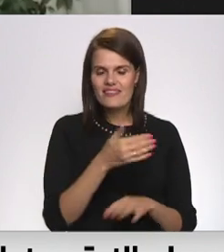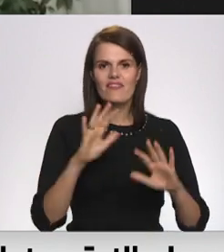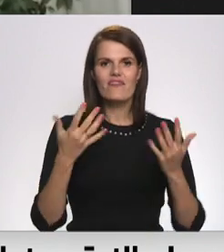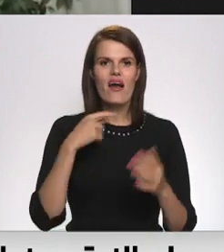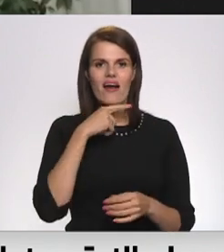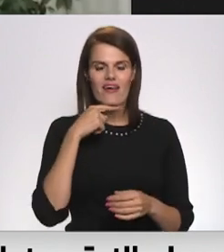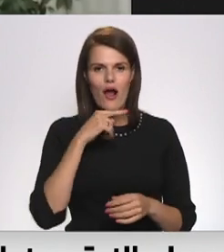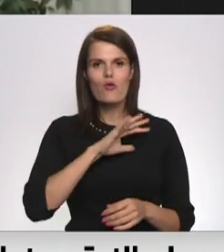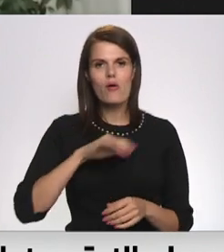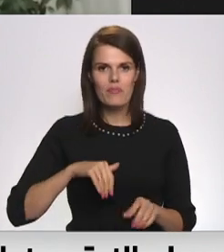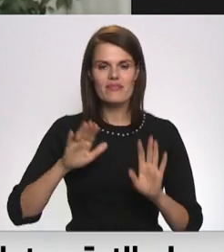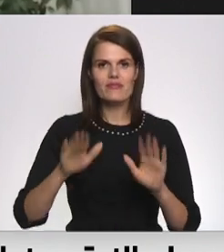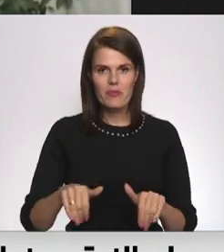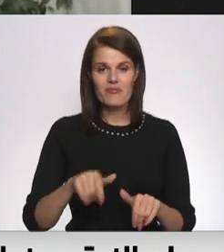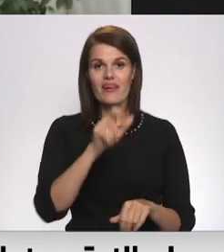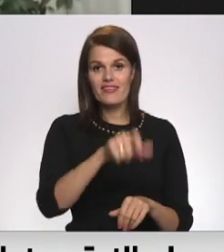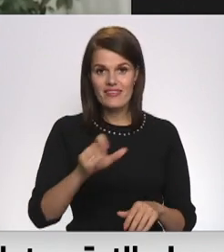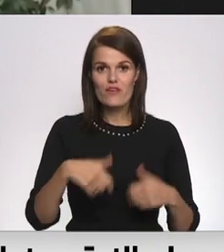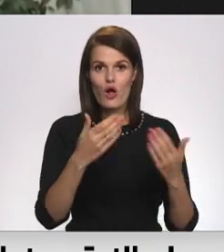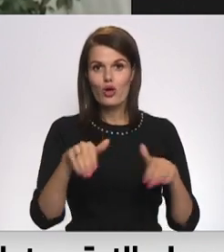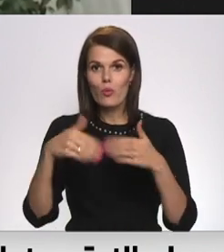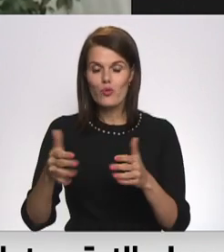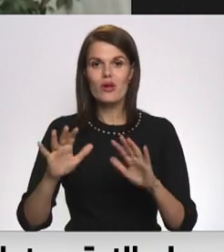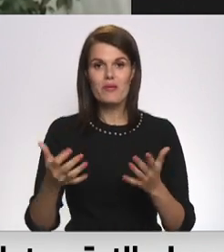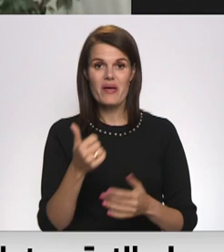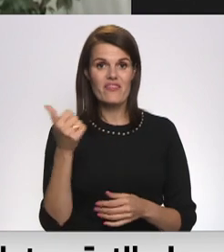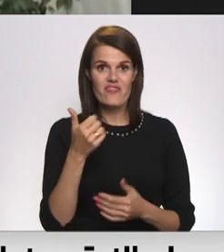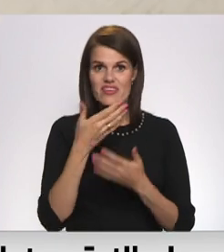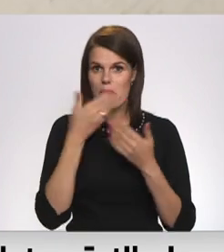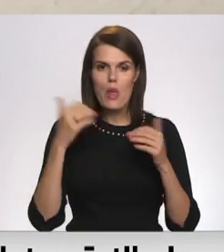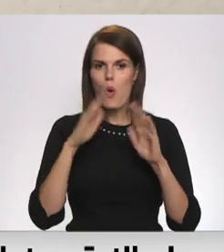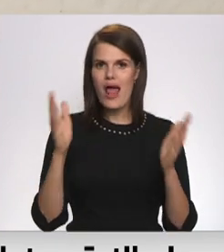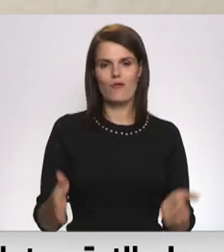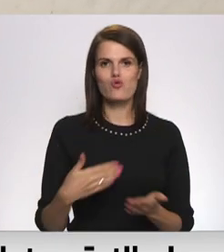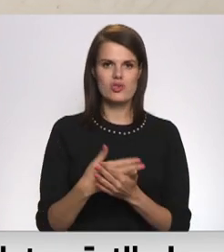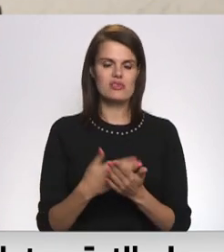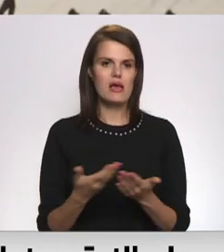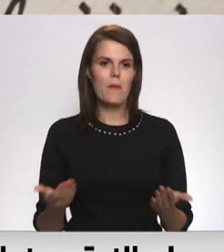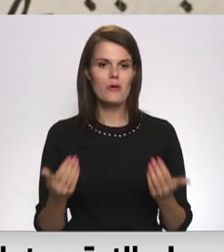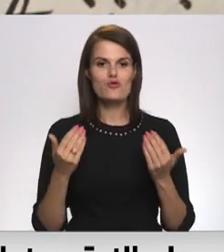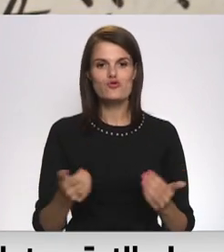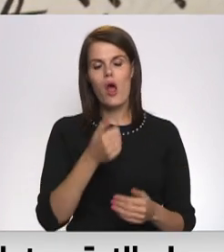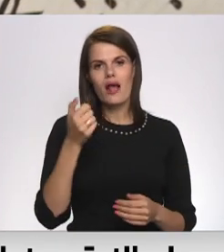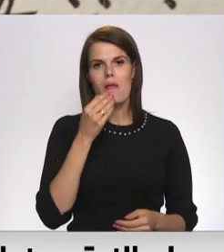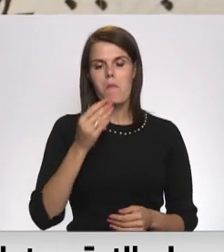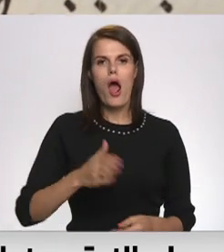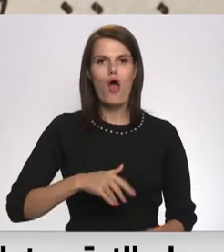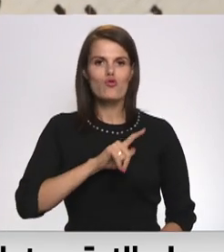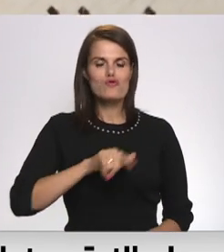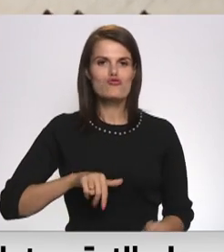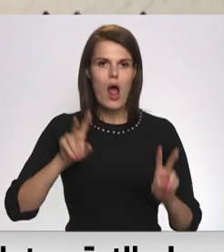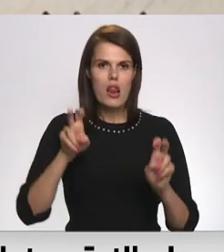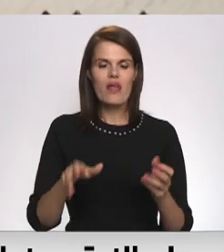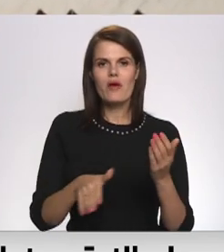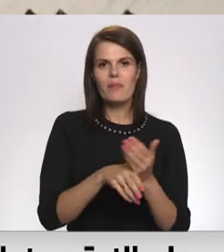gaļu, ko pēc tam varētu šiem trūkumcietējiem izdalīt, taču viņiem šo resursu šobrīd nav. Šogad pēdušai Latvijai jau palīdzējis vairāk nekā